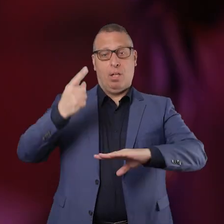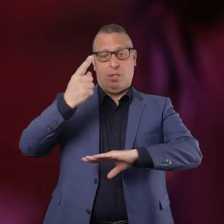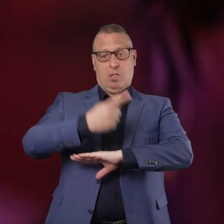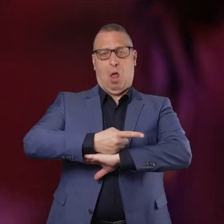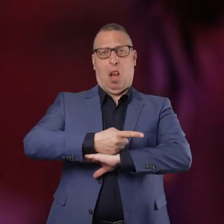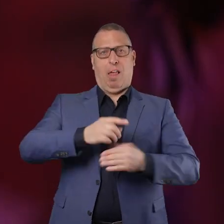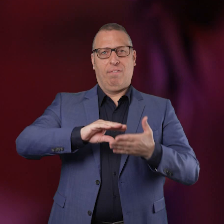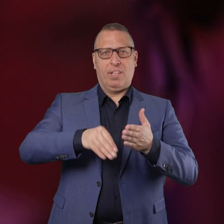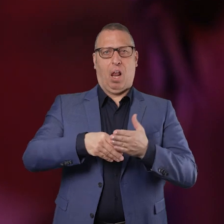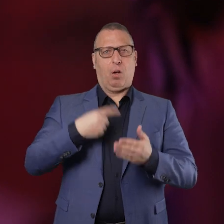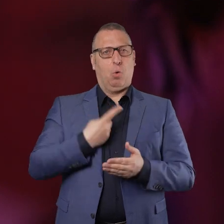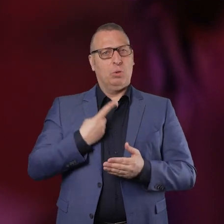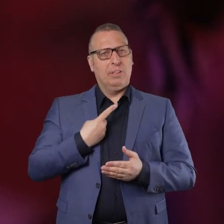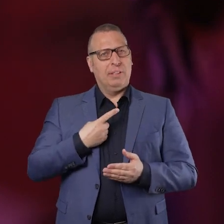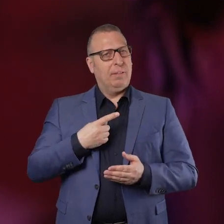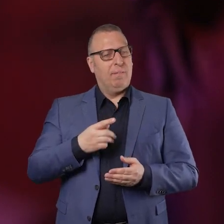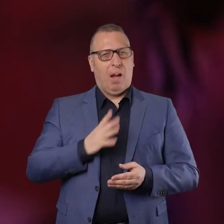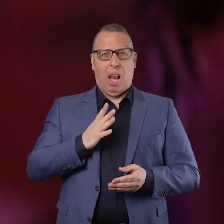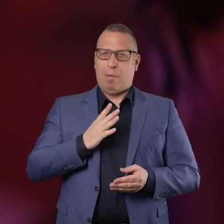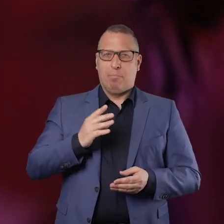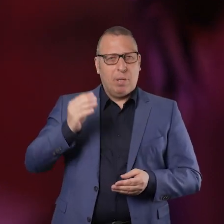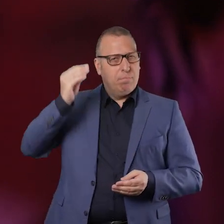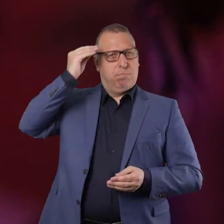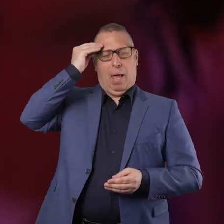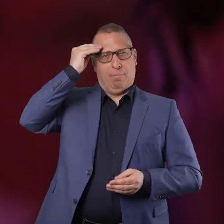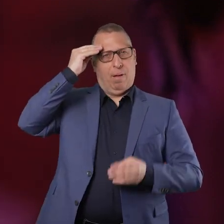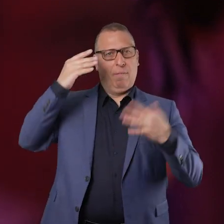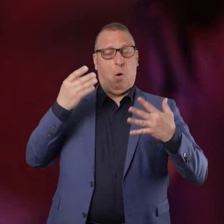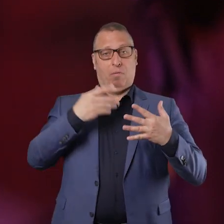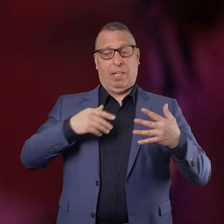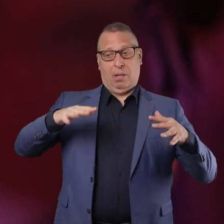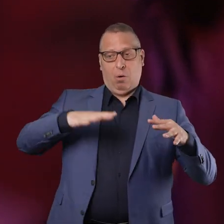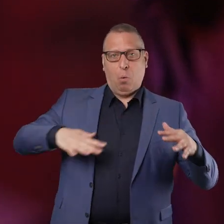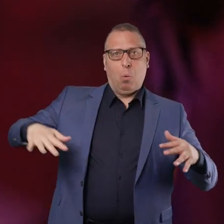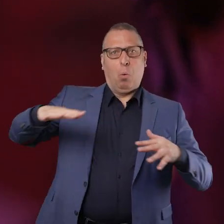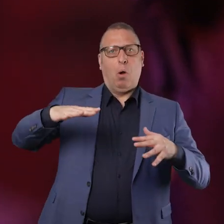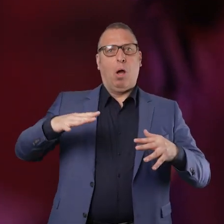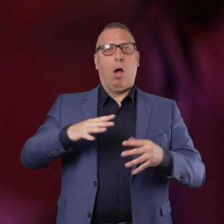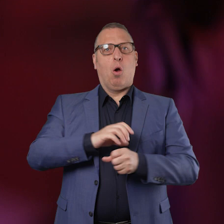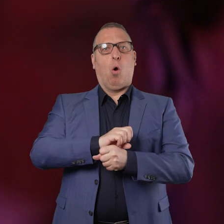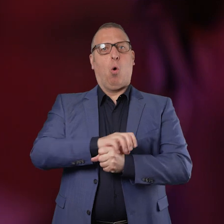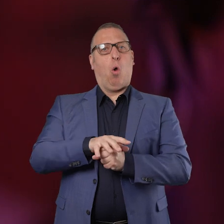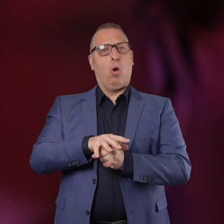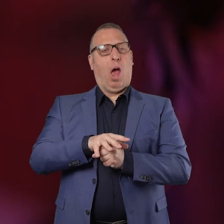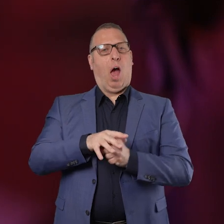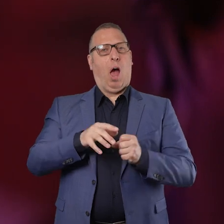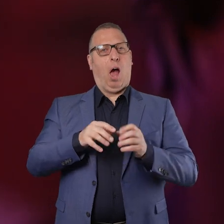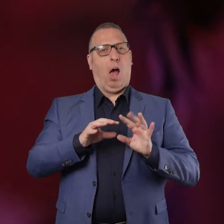Der Zollvertrag ist uns wieder besonders ins Bewusstsein gerückt, als sich um uns herum